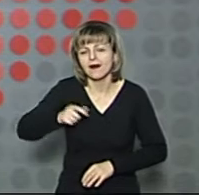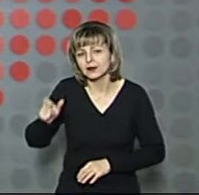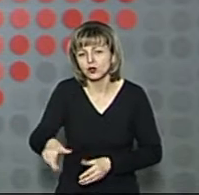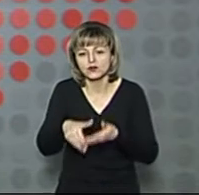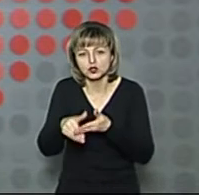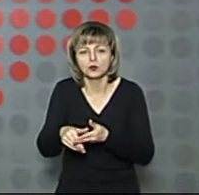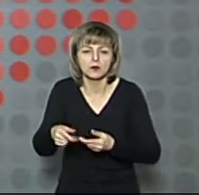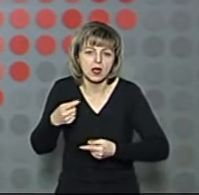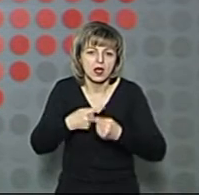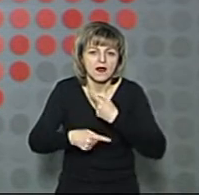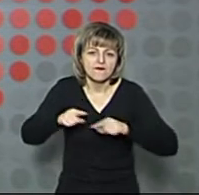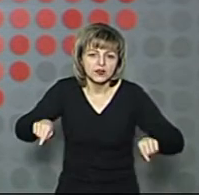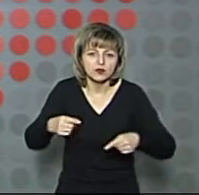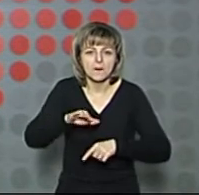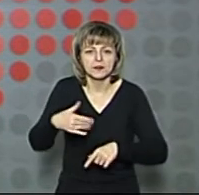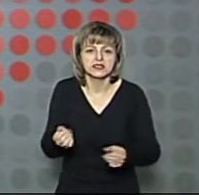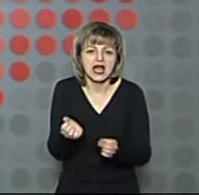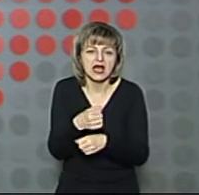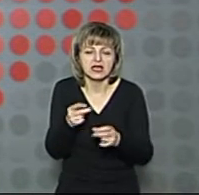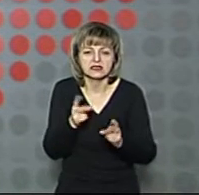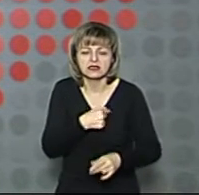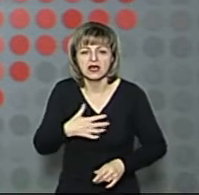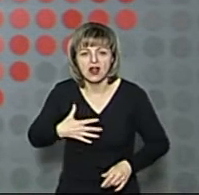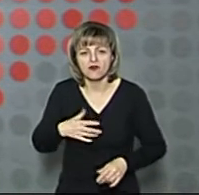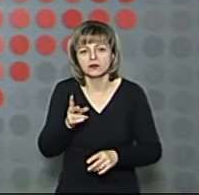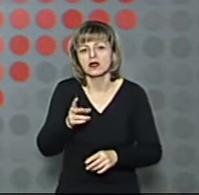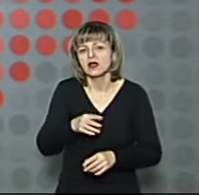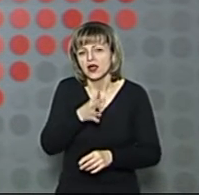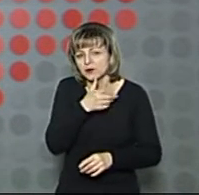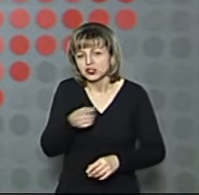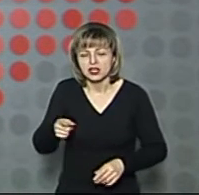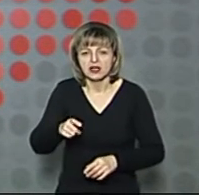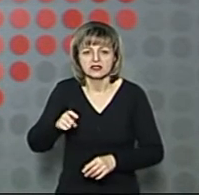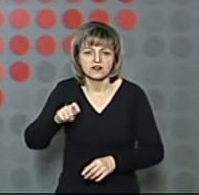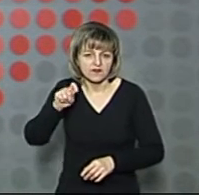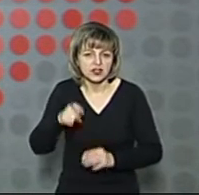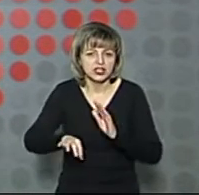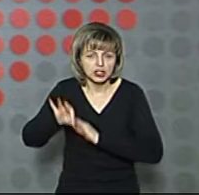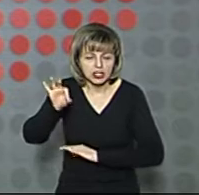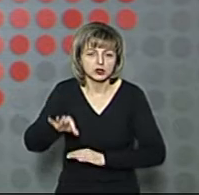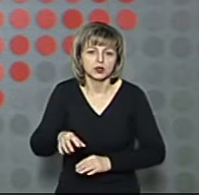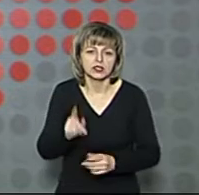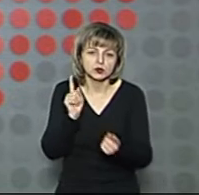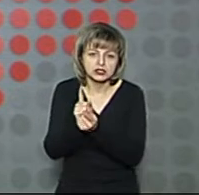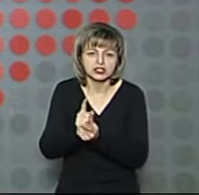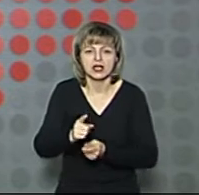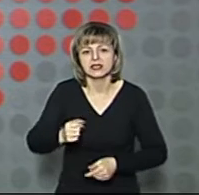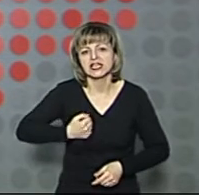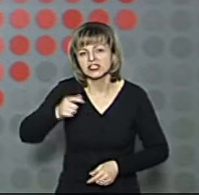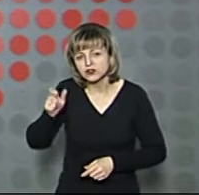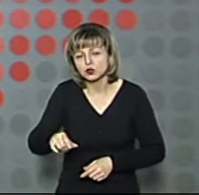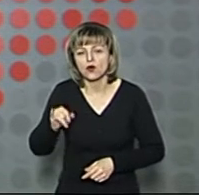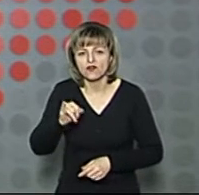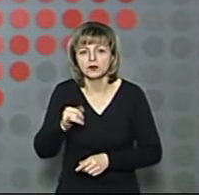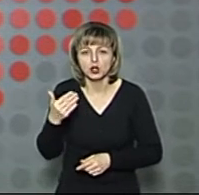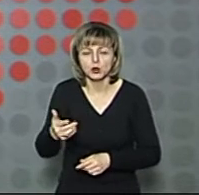йому відновитися після травм, які отримав під час війни на Сході. Бачила вироби військового і спілкувалася з майстром та його